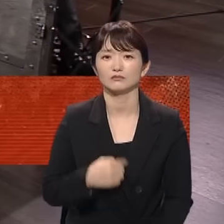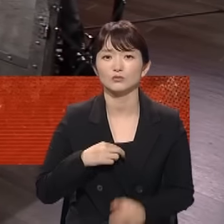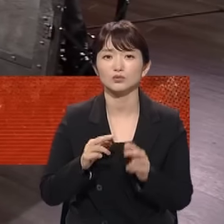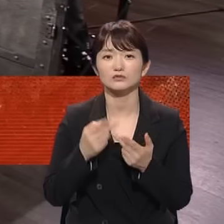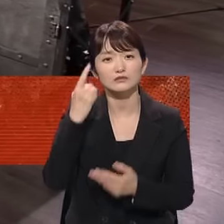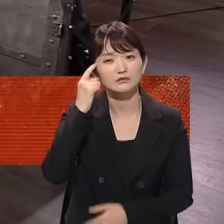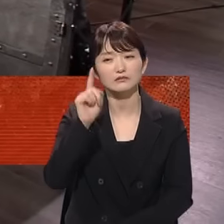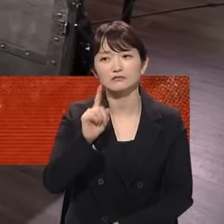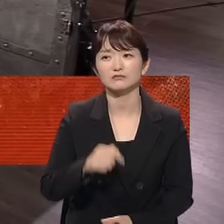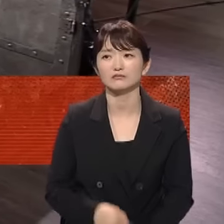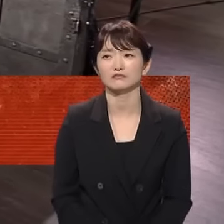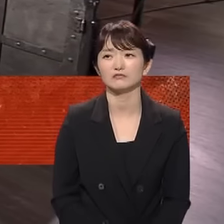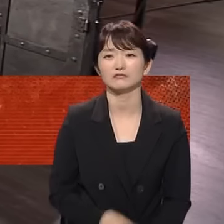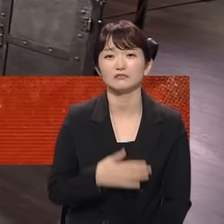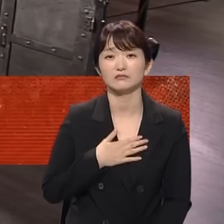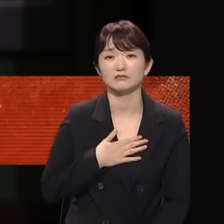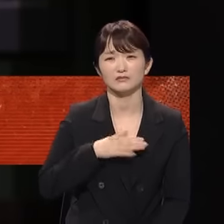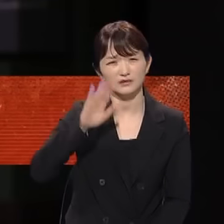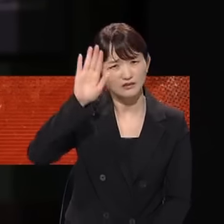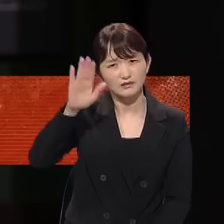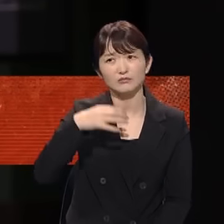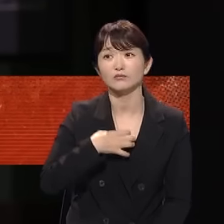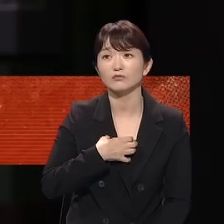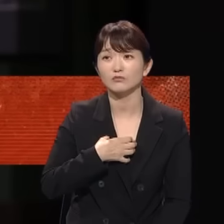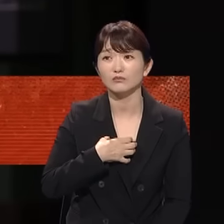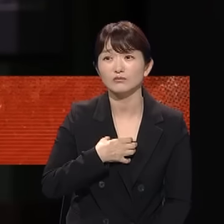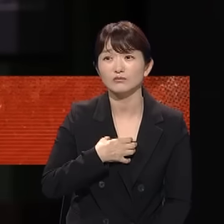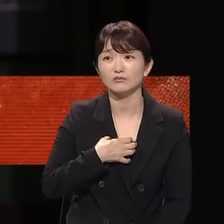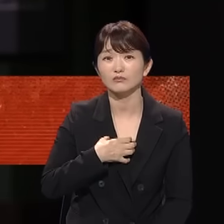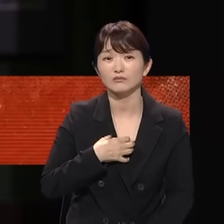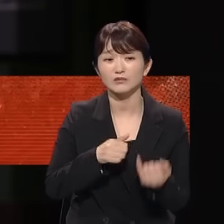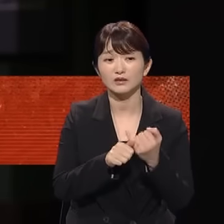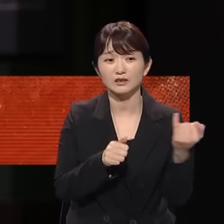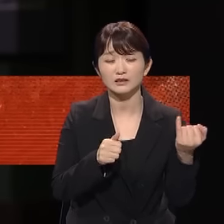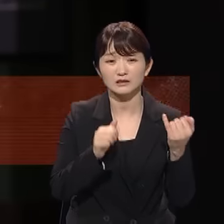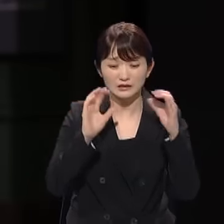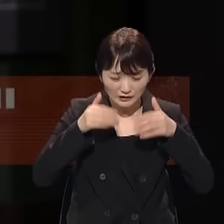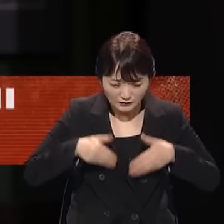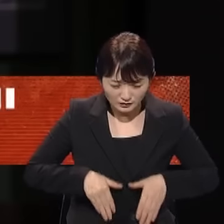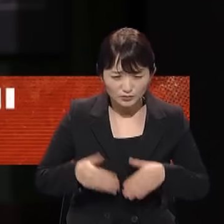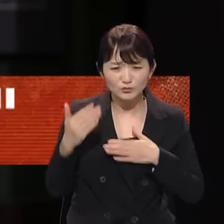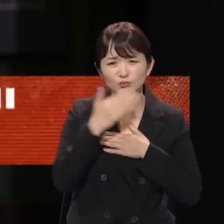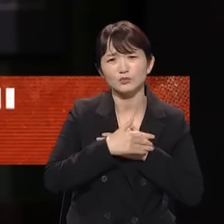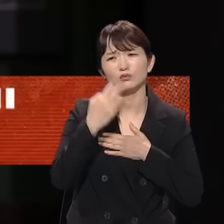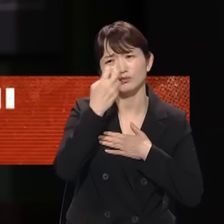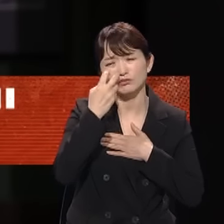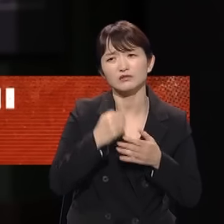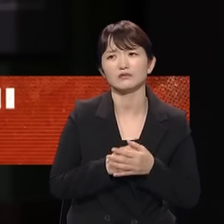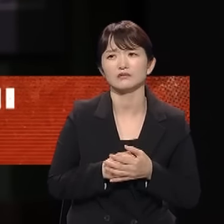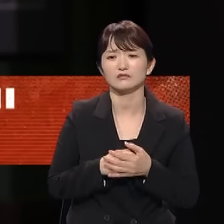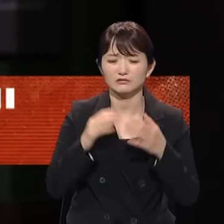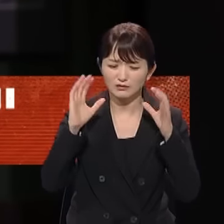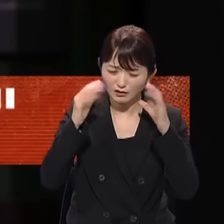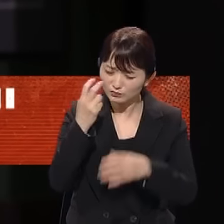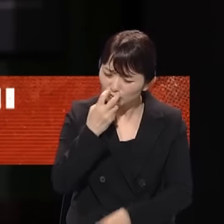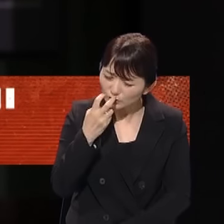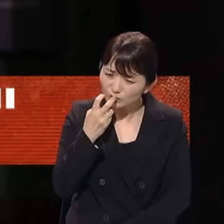먼저. 아, 저는 앞으로가 더 걱정이 돼요. 아기 낳고 나면 몸조리도 해야 될 거고 그 와중에 아기도 돌봐야 될